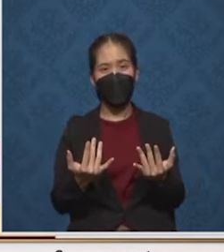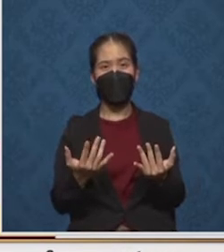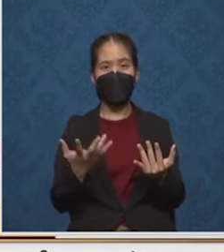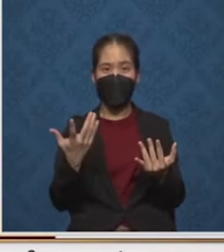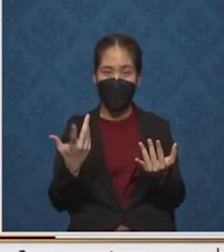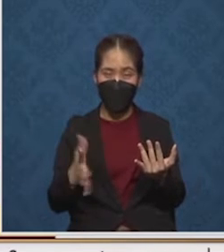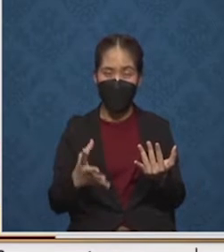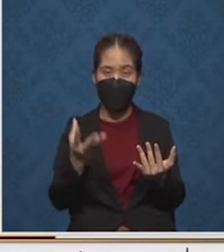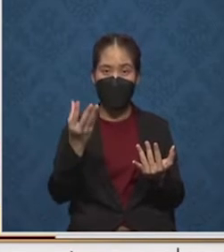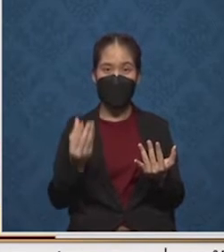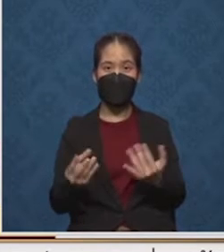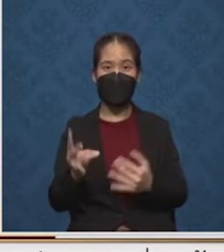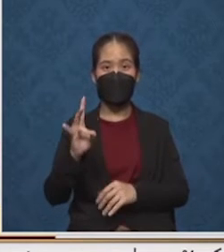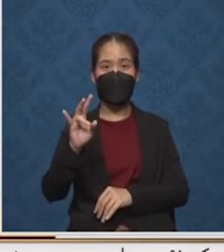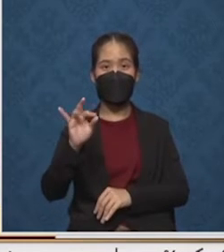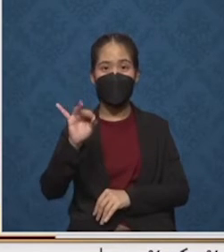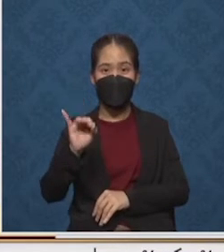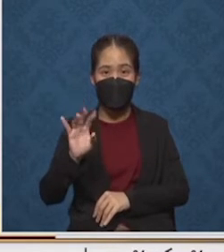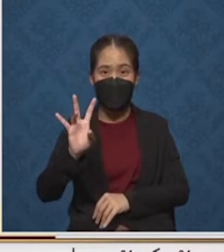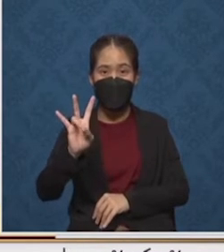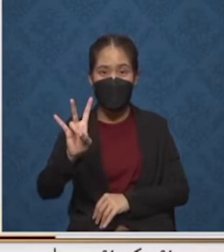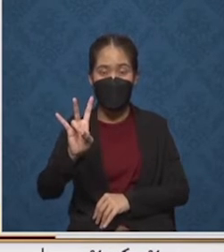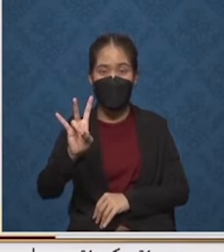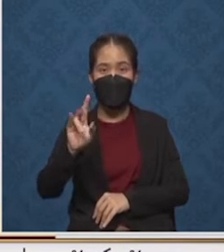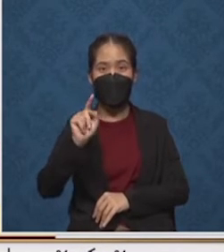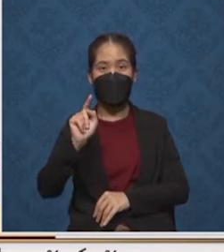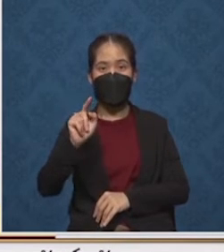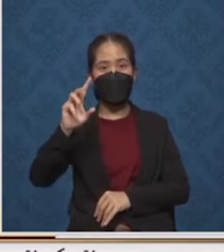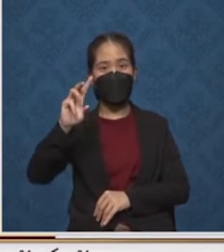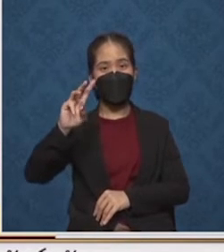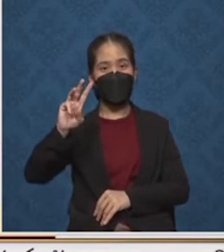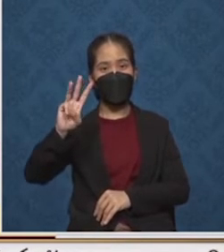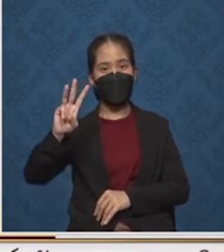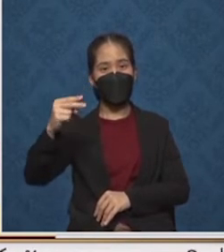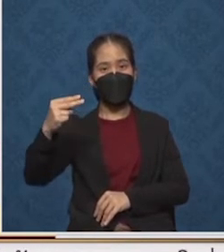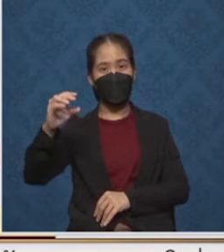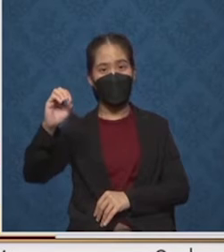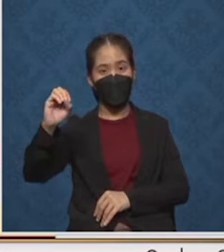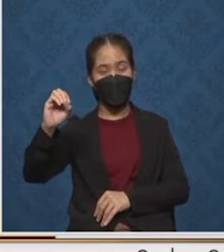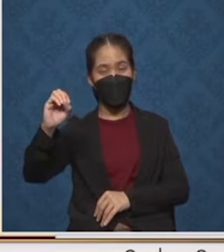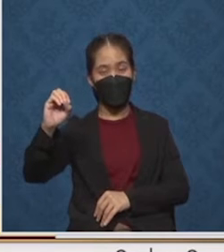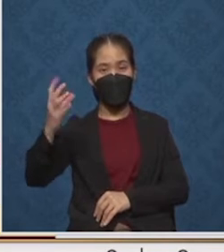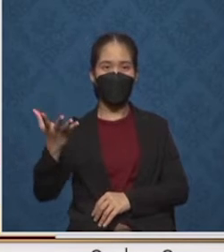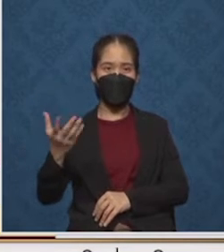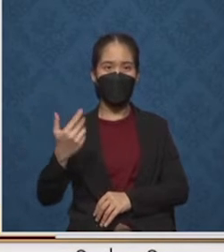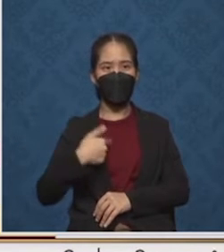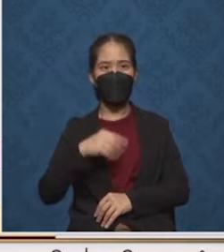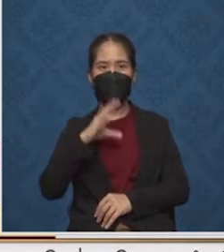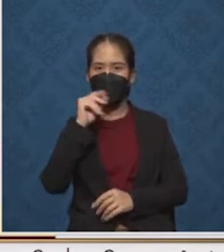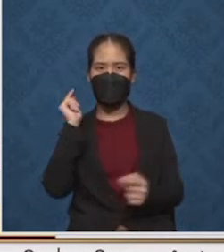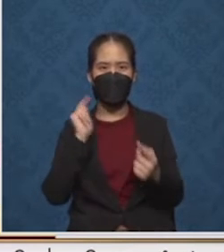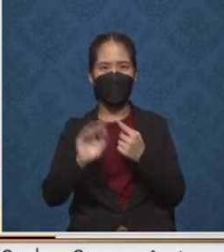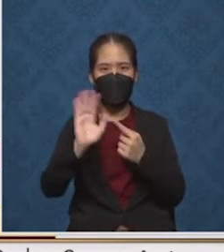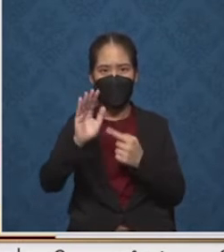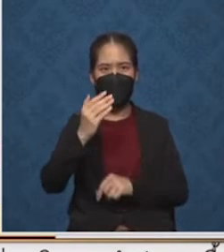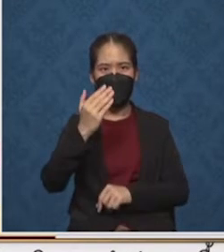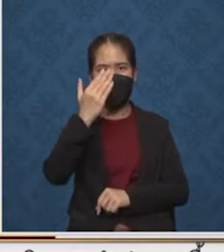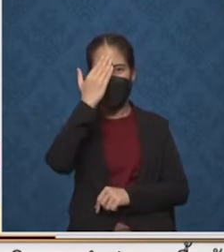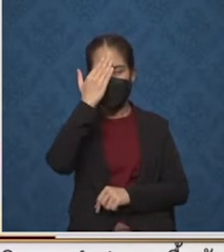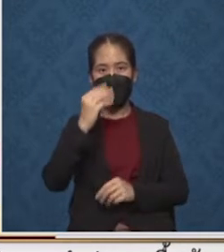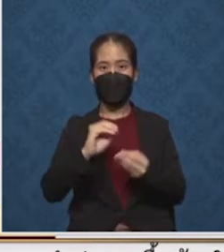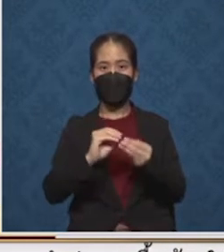เหลือ 97จากองค์การอนามัยโลกรับวิชัยที่ 98กระโจนหลังผมไม่พูดถึงเอาตัวหน้าทำงานจุด